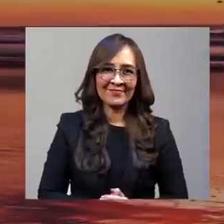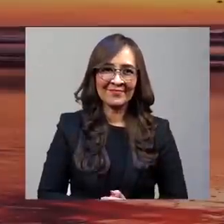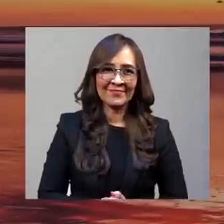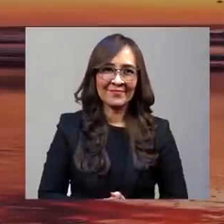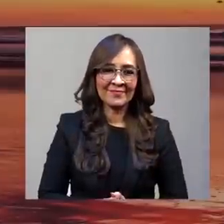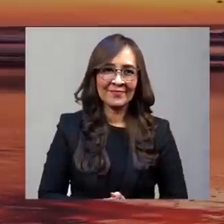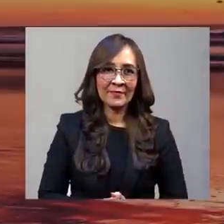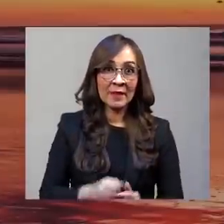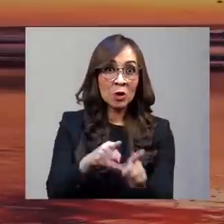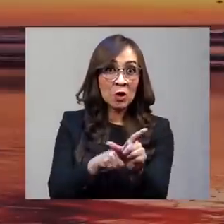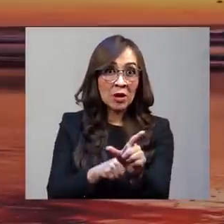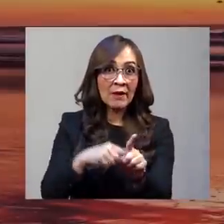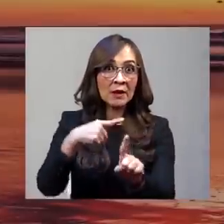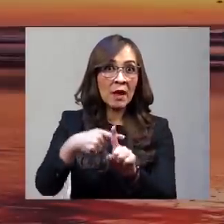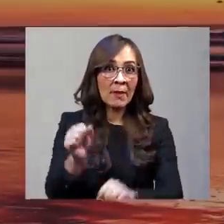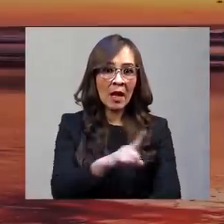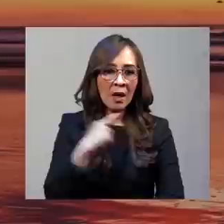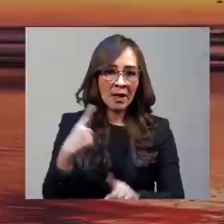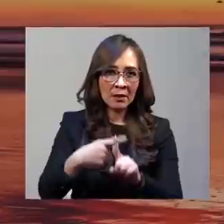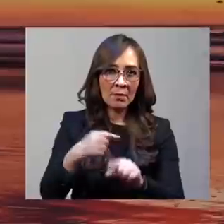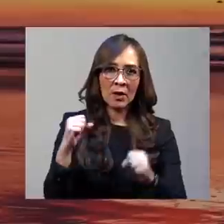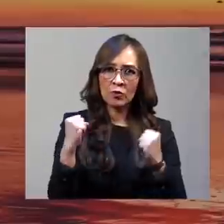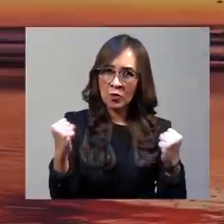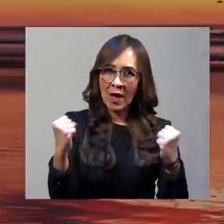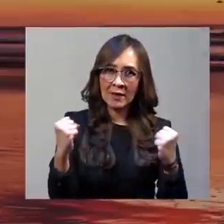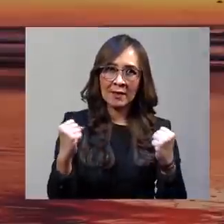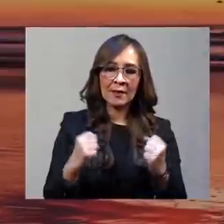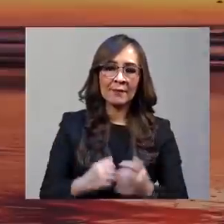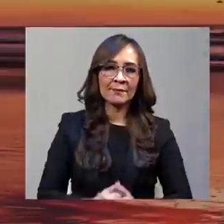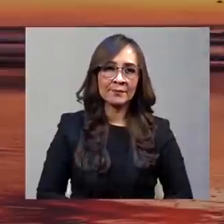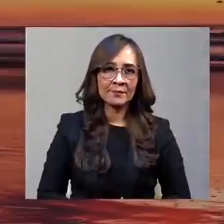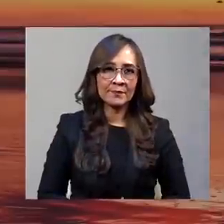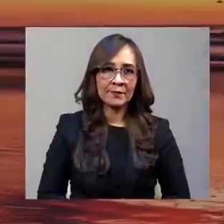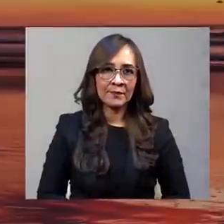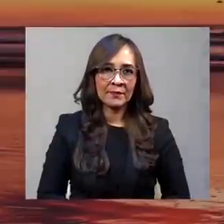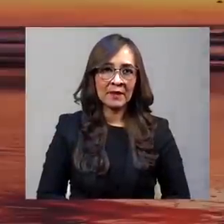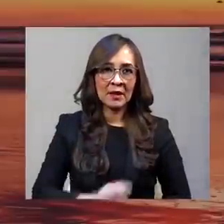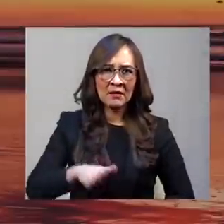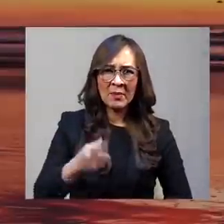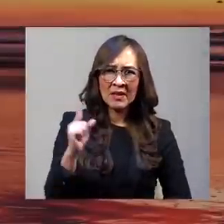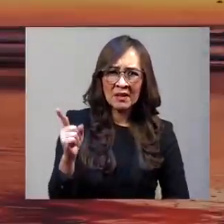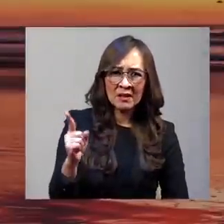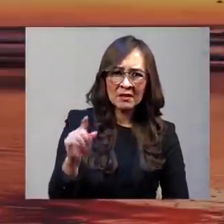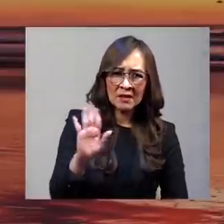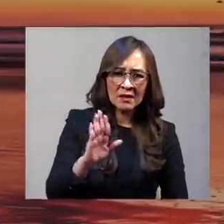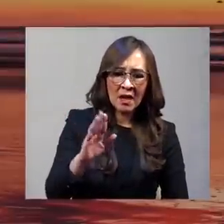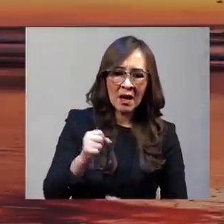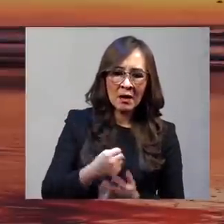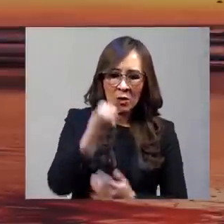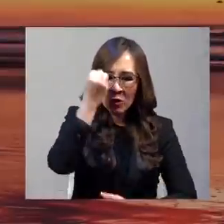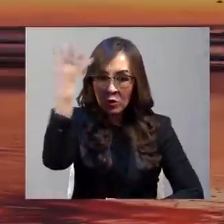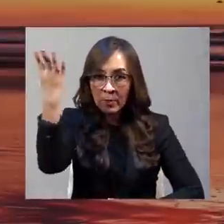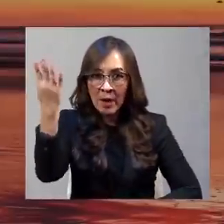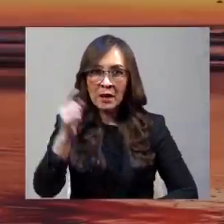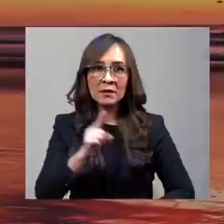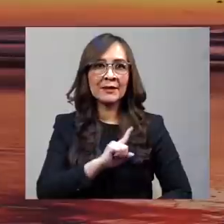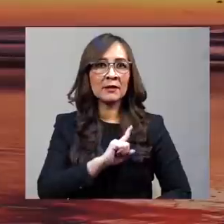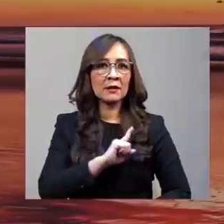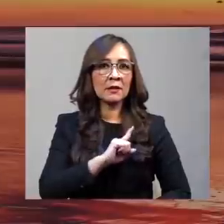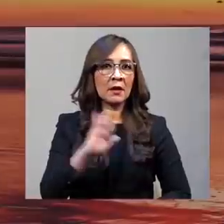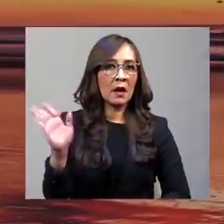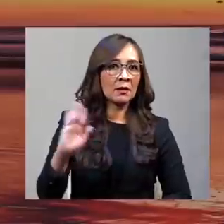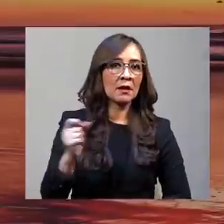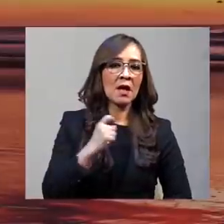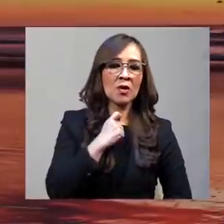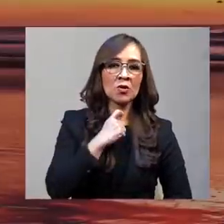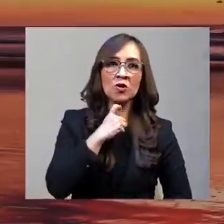kuat. Dan apa yang terjadi? Dia luar biasa kuat. Tetapi dia tidak lupa diri. Bukan berarti dia kuat, dia sombong. Bukan berarti